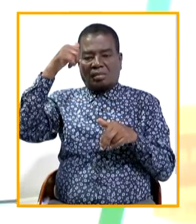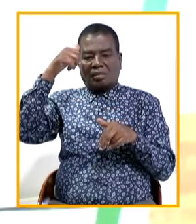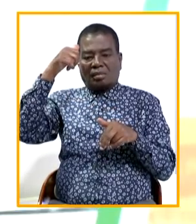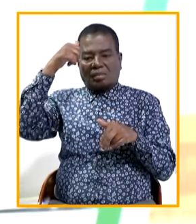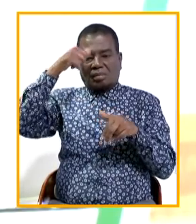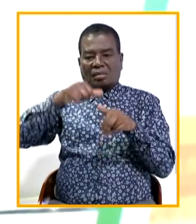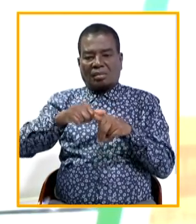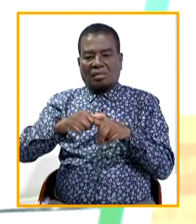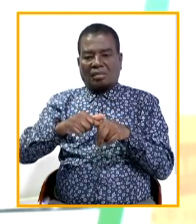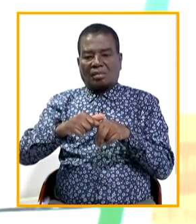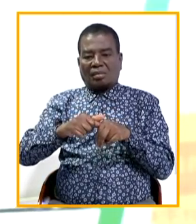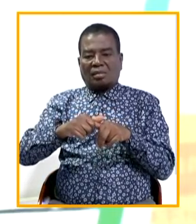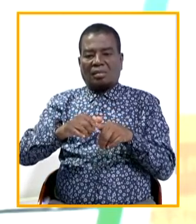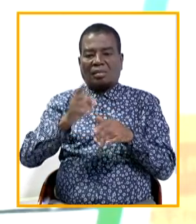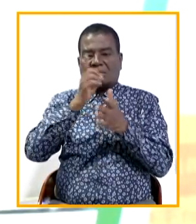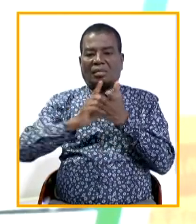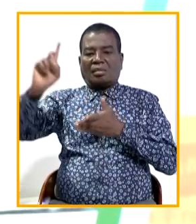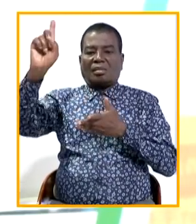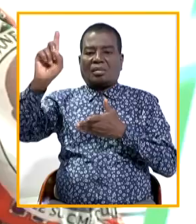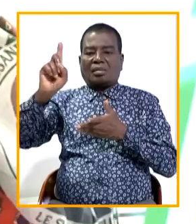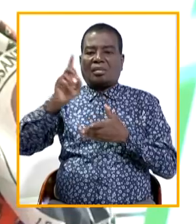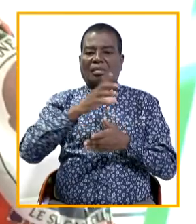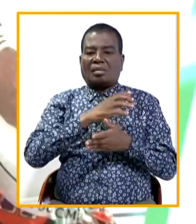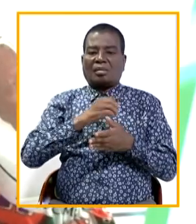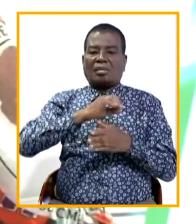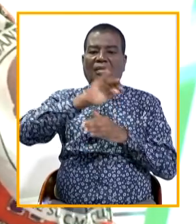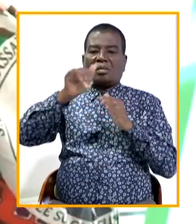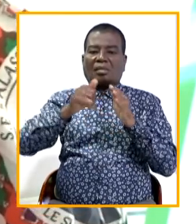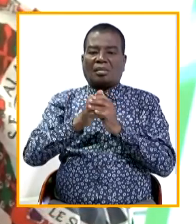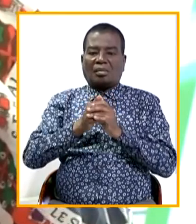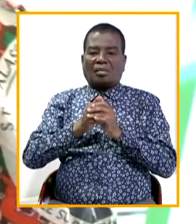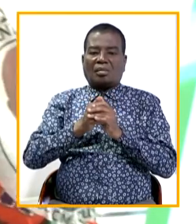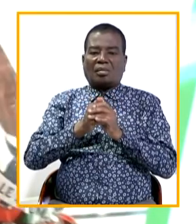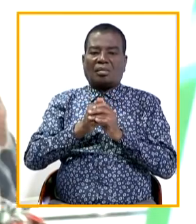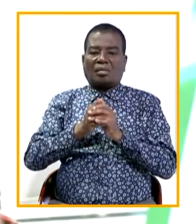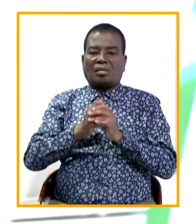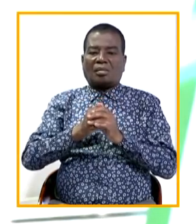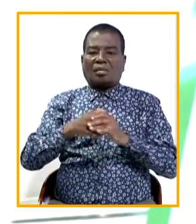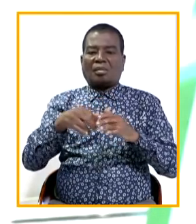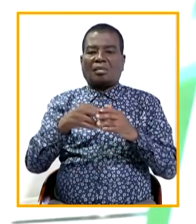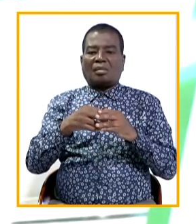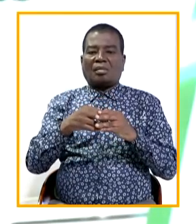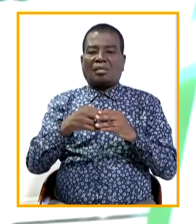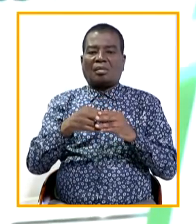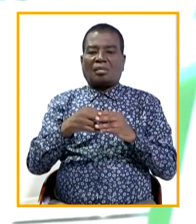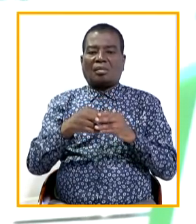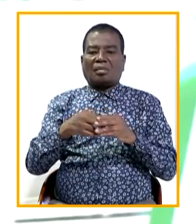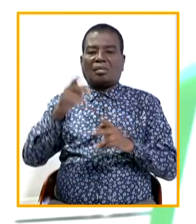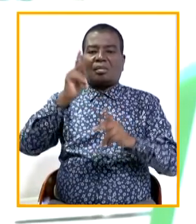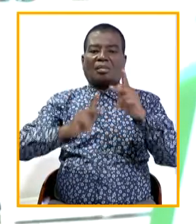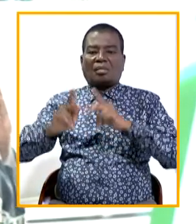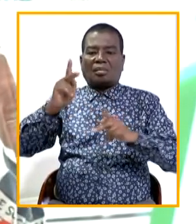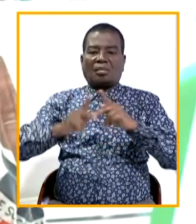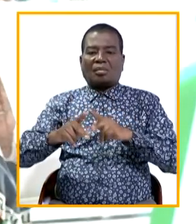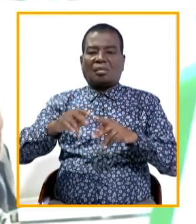vertu divine. Dieu même demande d'être reconnaissant. Tous les cadres du Sud Komoué, population du